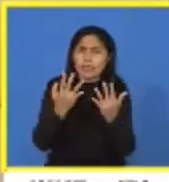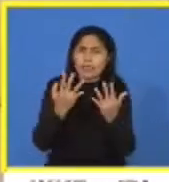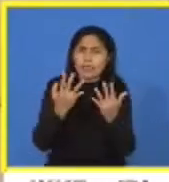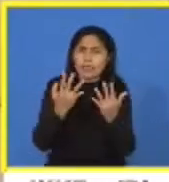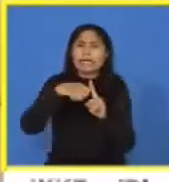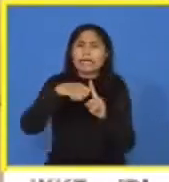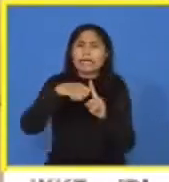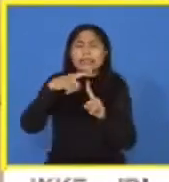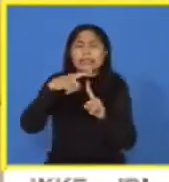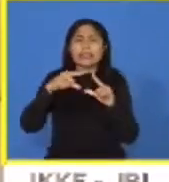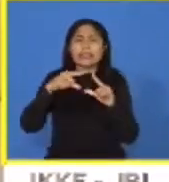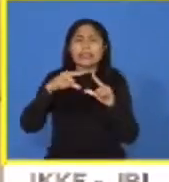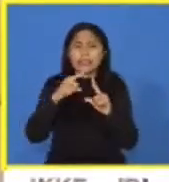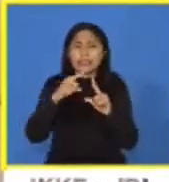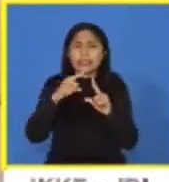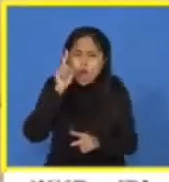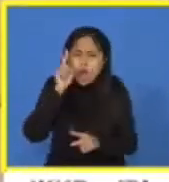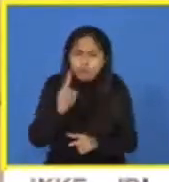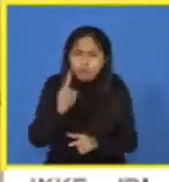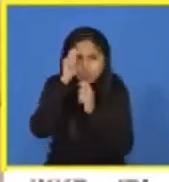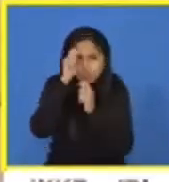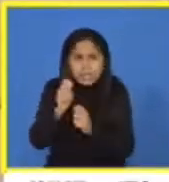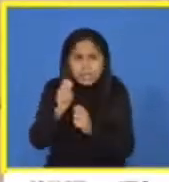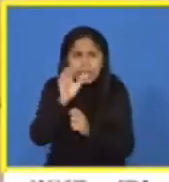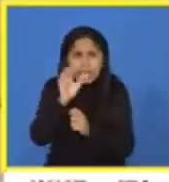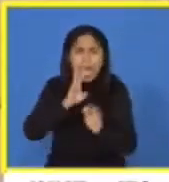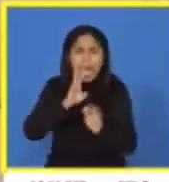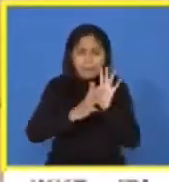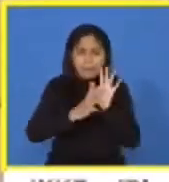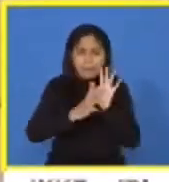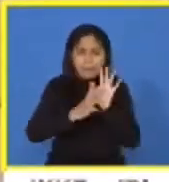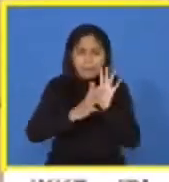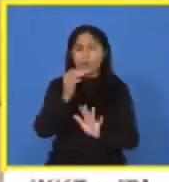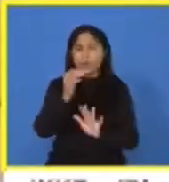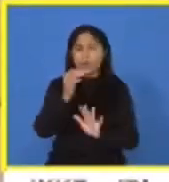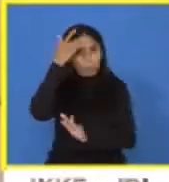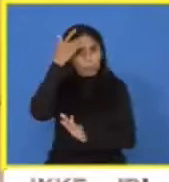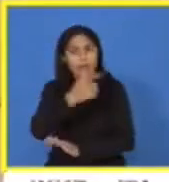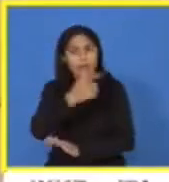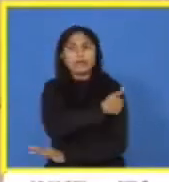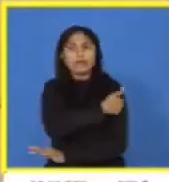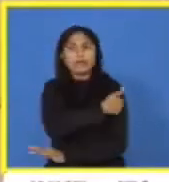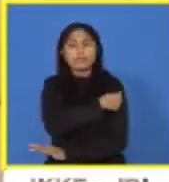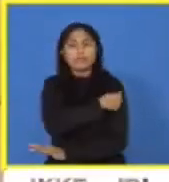5M. Dan jangan lupa vaksinasi juga, karena itu penting untuk